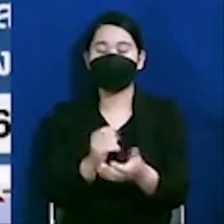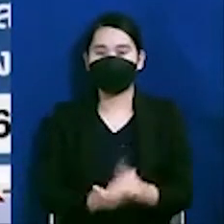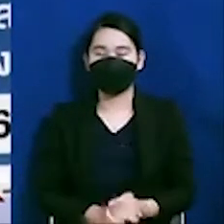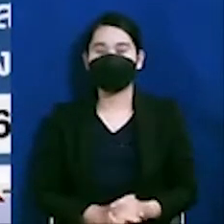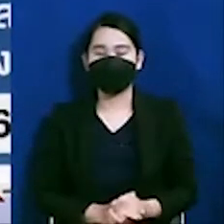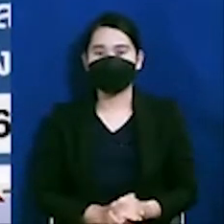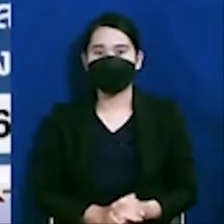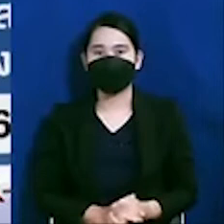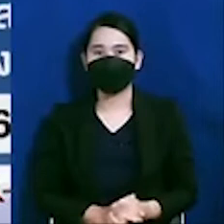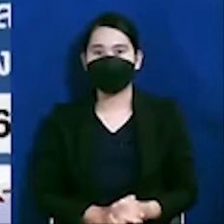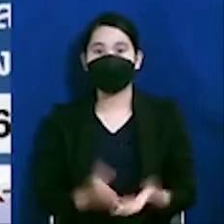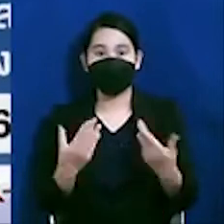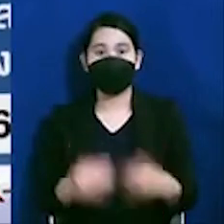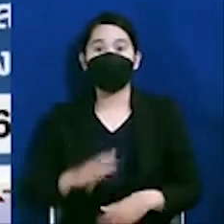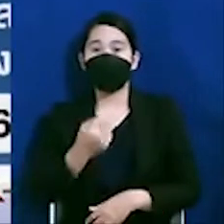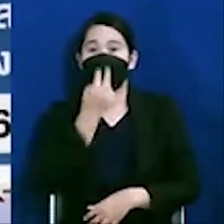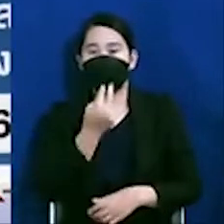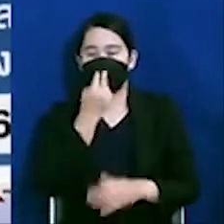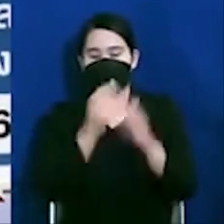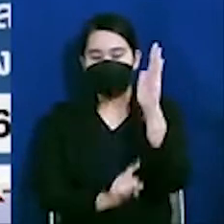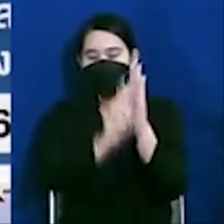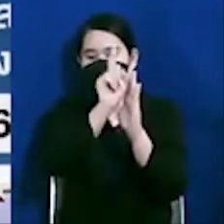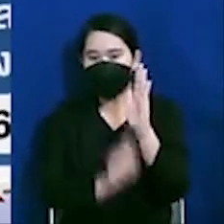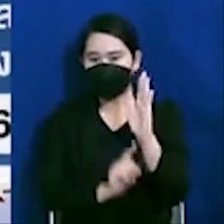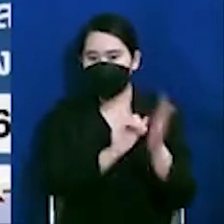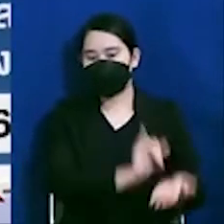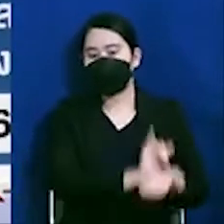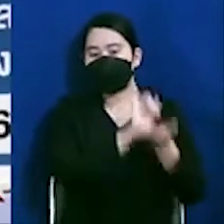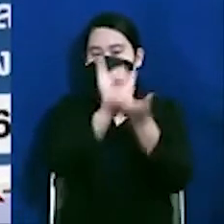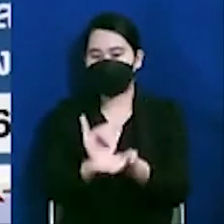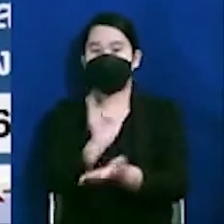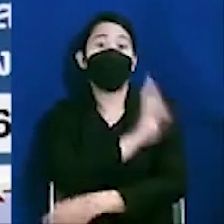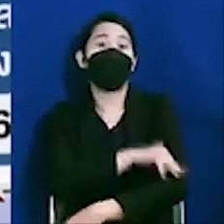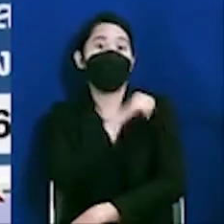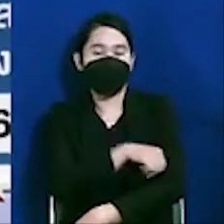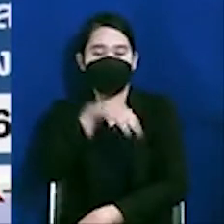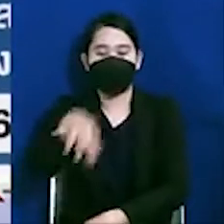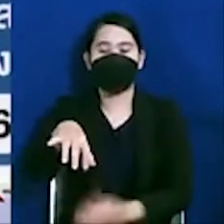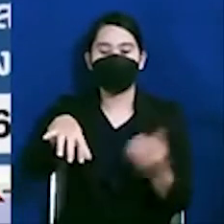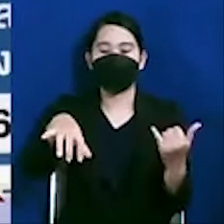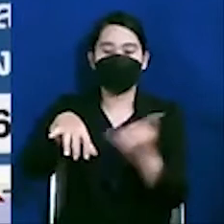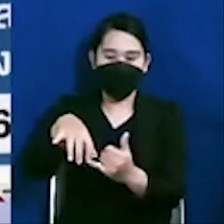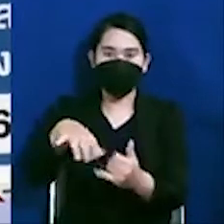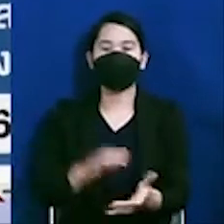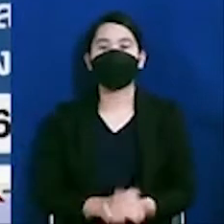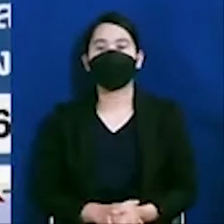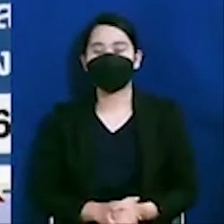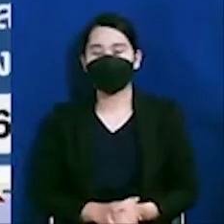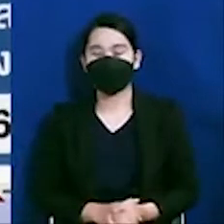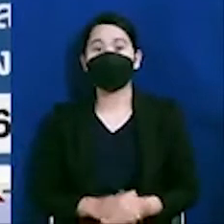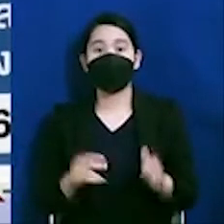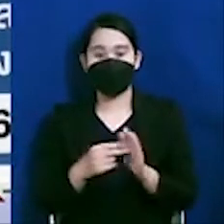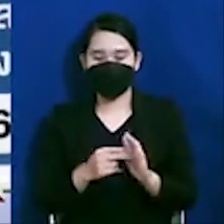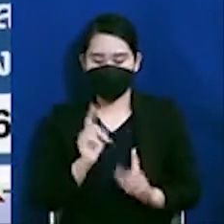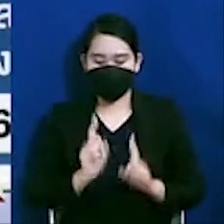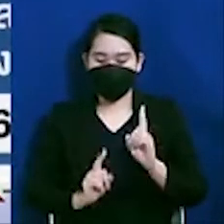อย่างที่เรียนออกซิเจนรถเราก็จะรีบเออมาที่โรงพยาบาลเช่นมาเอ็กซเรย์หรือถ้าจำเป็นต้องให้ออกซิเจนก็จะทำที่นี่มันการ